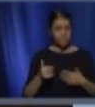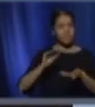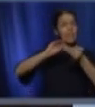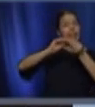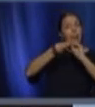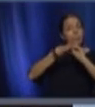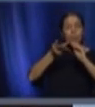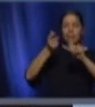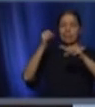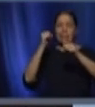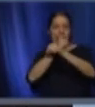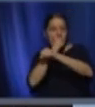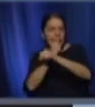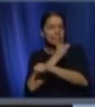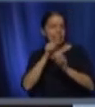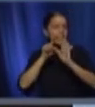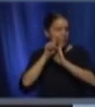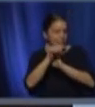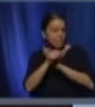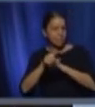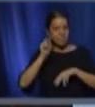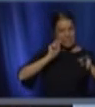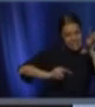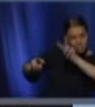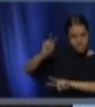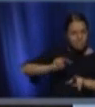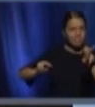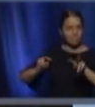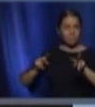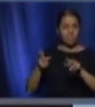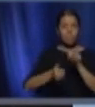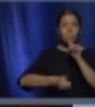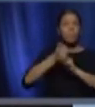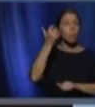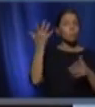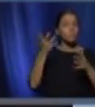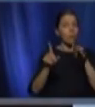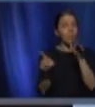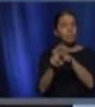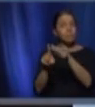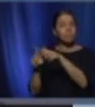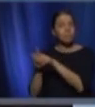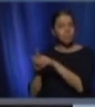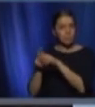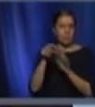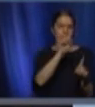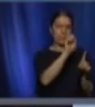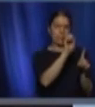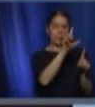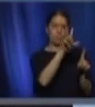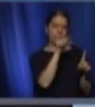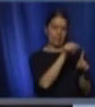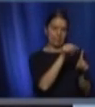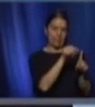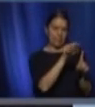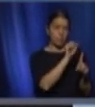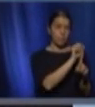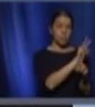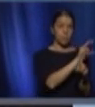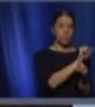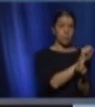il y a plus de cas d'infection chez les jeunes du secondaire 3 que pour les plus